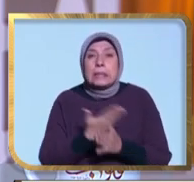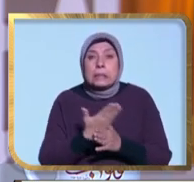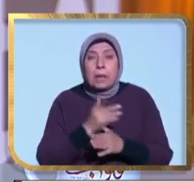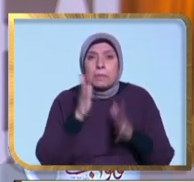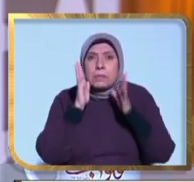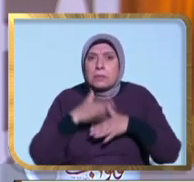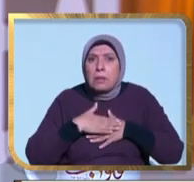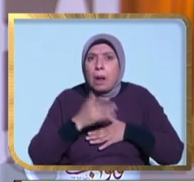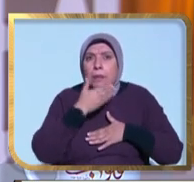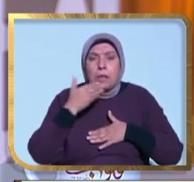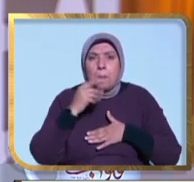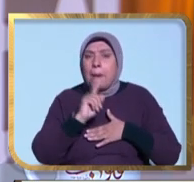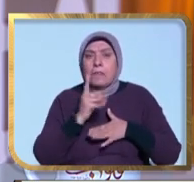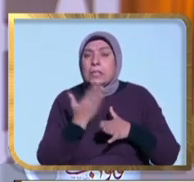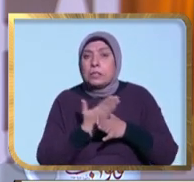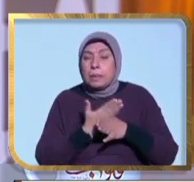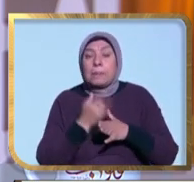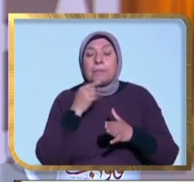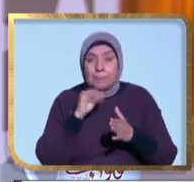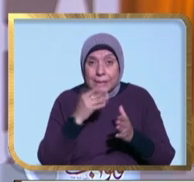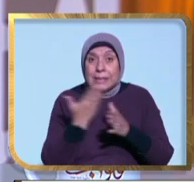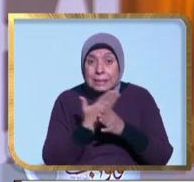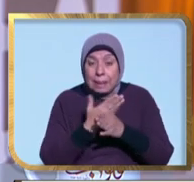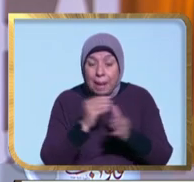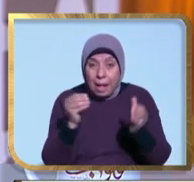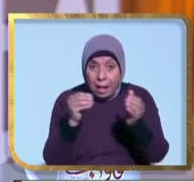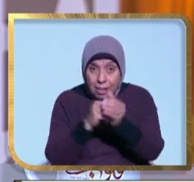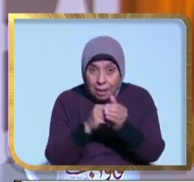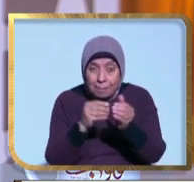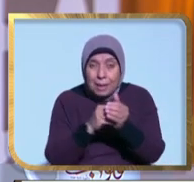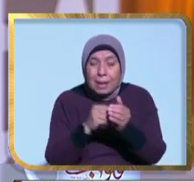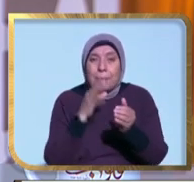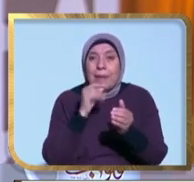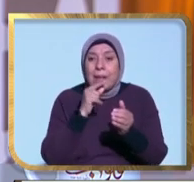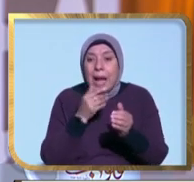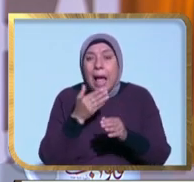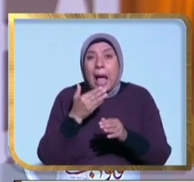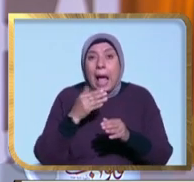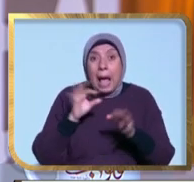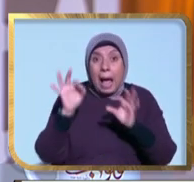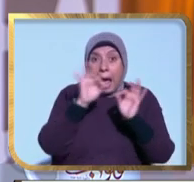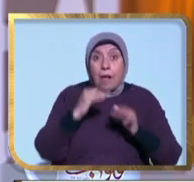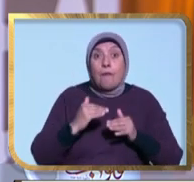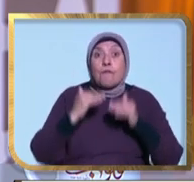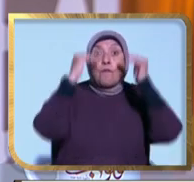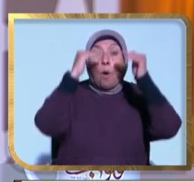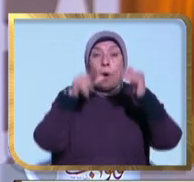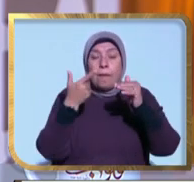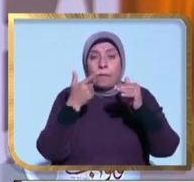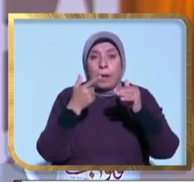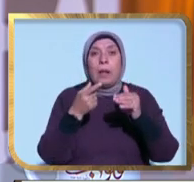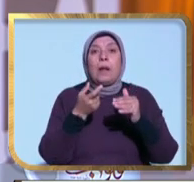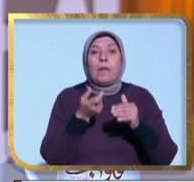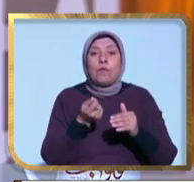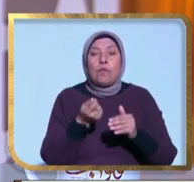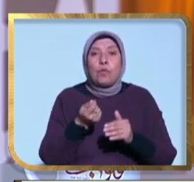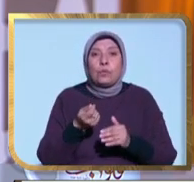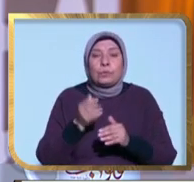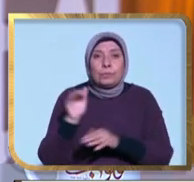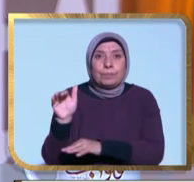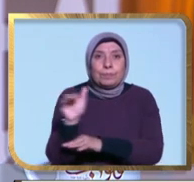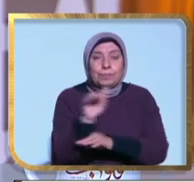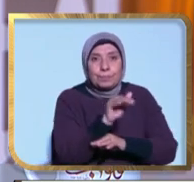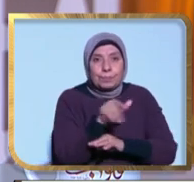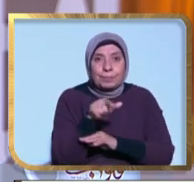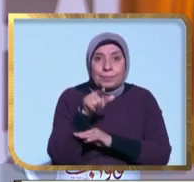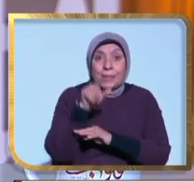الامر بالانفاق فمن الجهه التناسب الموضوعي ناسب ذلك ان يكون شامل لكل